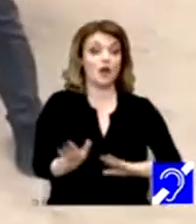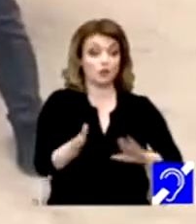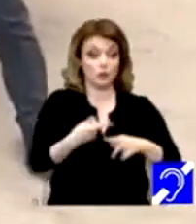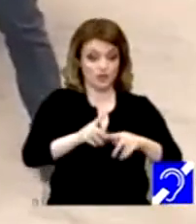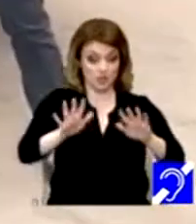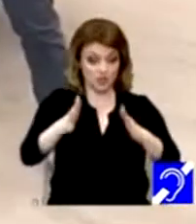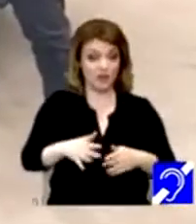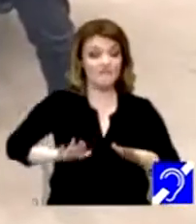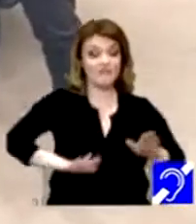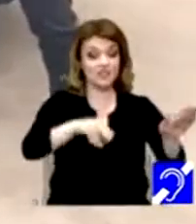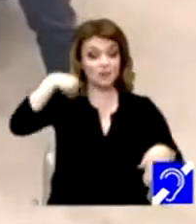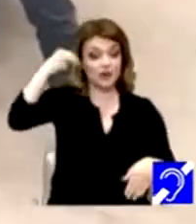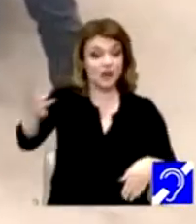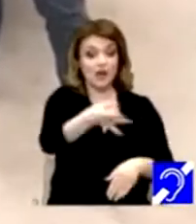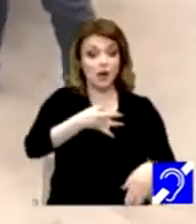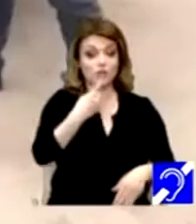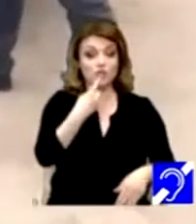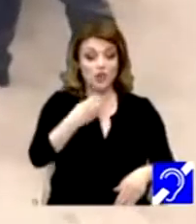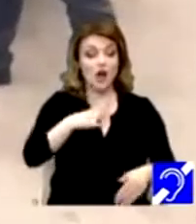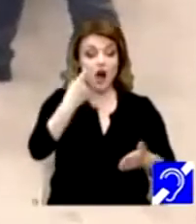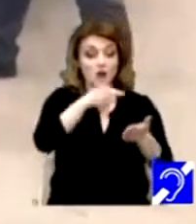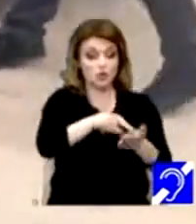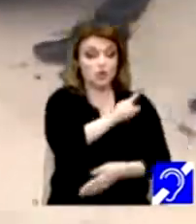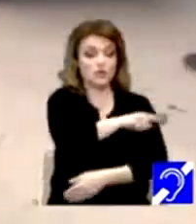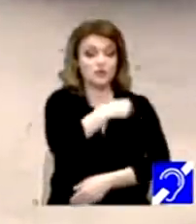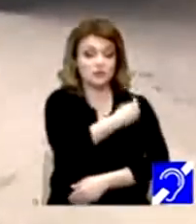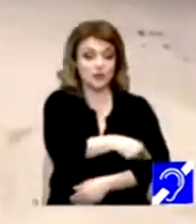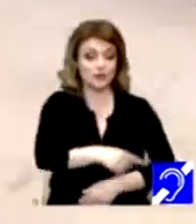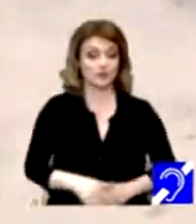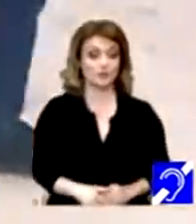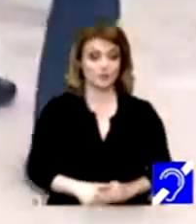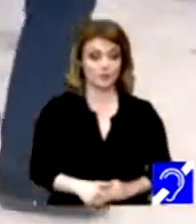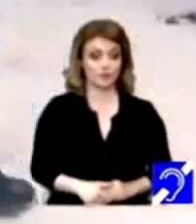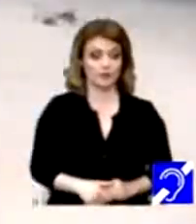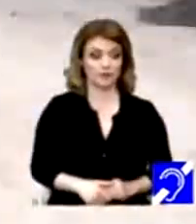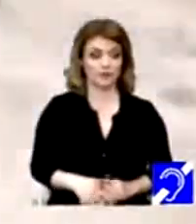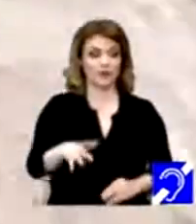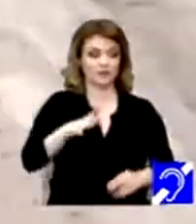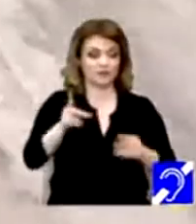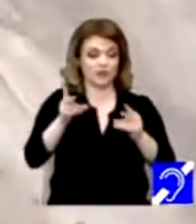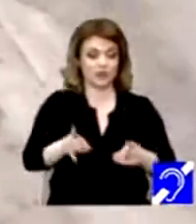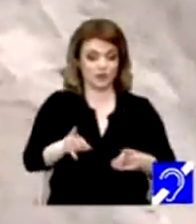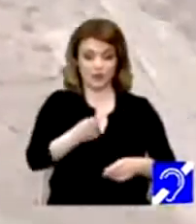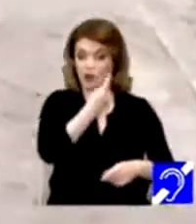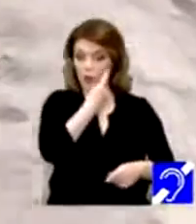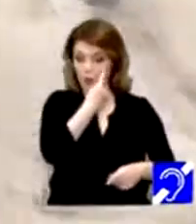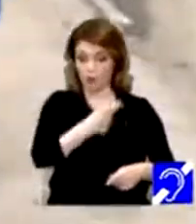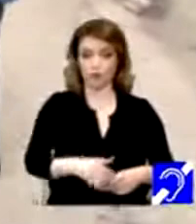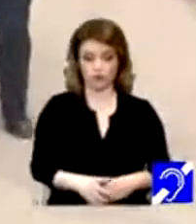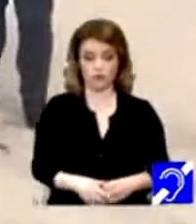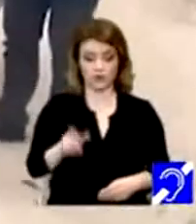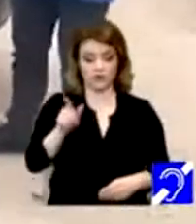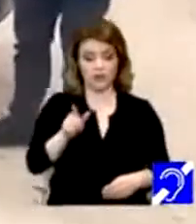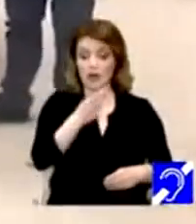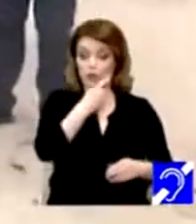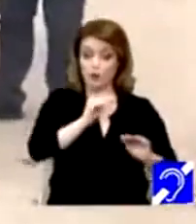incidentului, vicepreședintele raionului Sângerei a ajuns la spital. Ochii drepte e afectat tare. Stai cu mai puțin, fiindcă